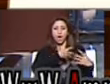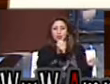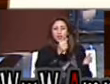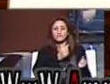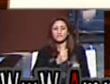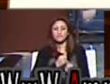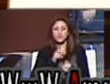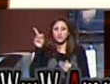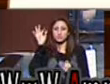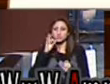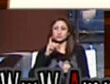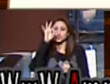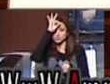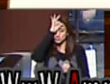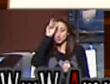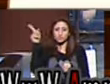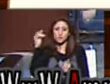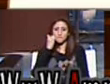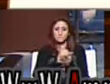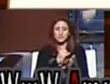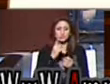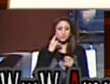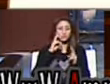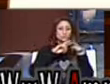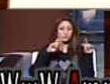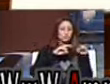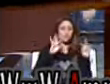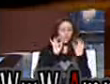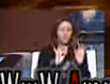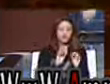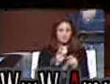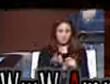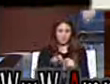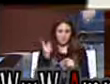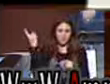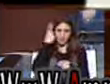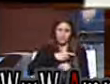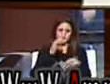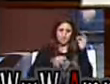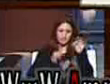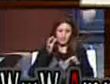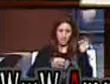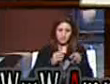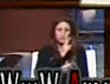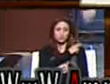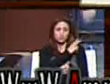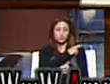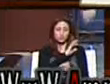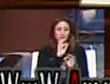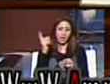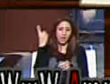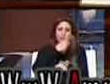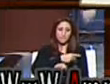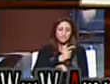عشان الشرطه تدي قرار ده بتحضر وتحرر في الموضوع. يعني هي بتدي قرار للشرطه فمش يحضر التبليغ.